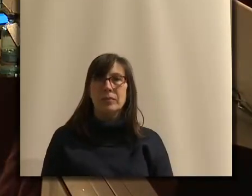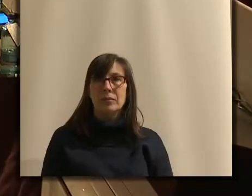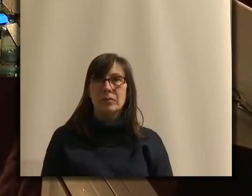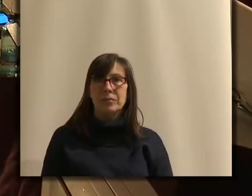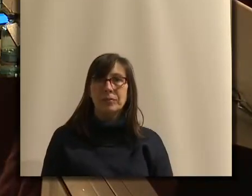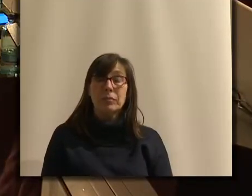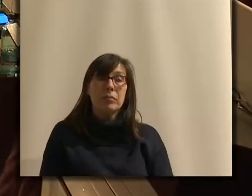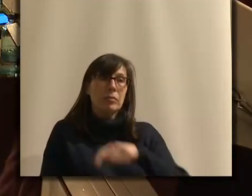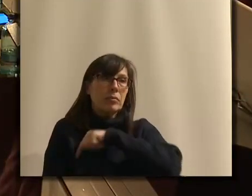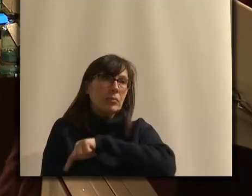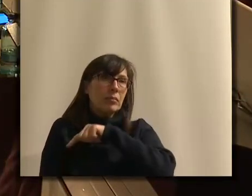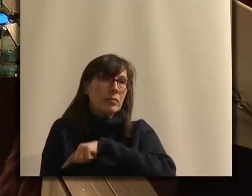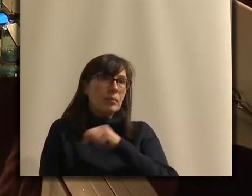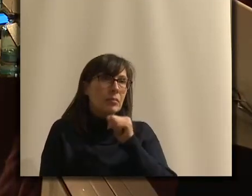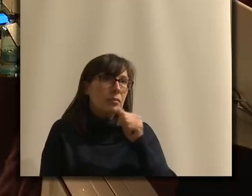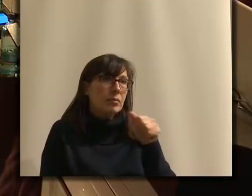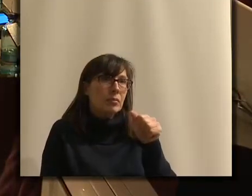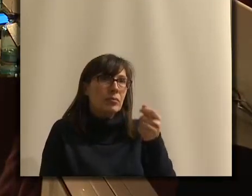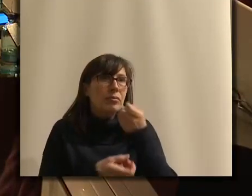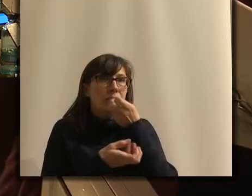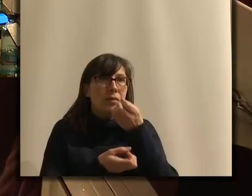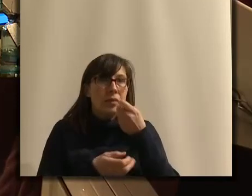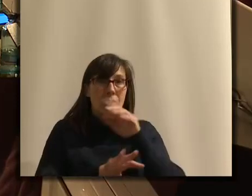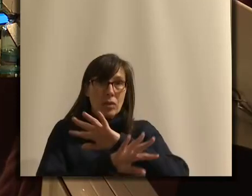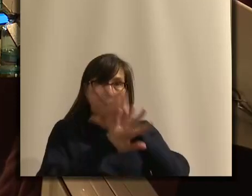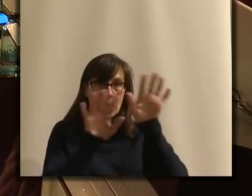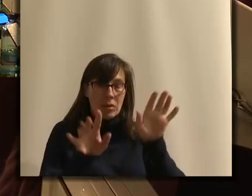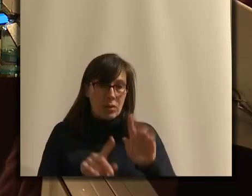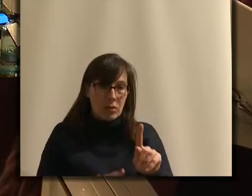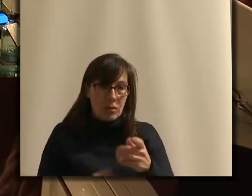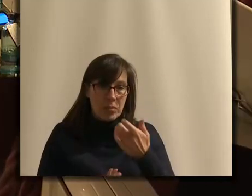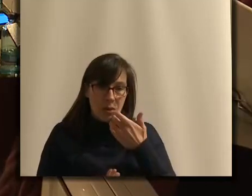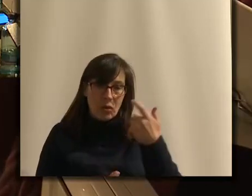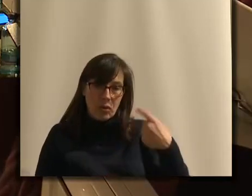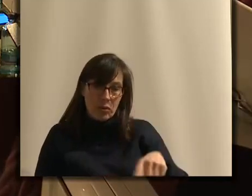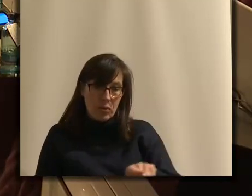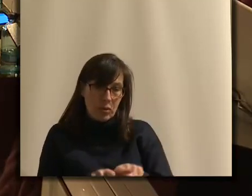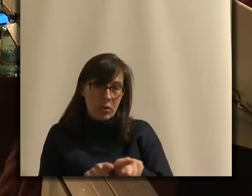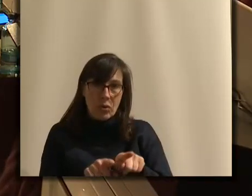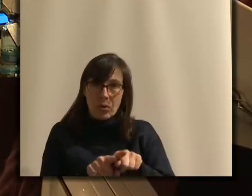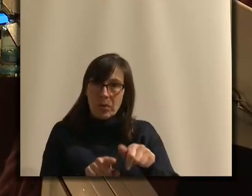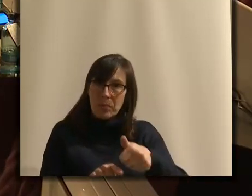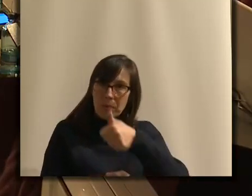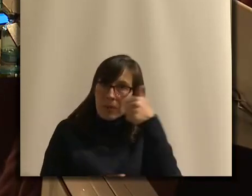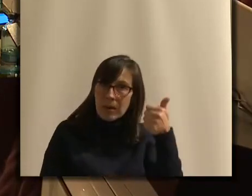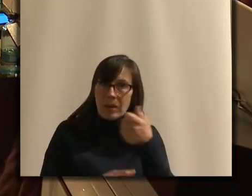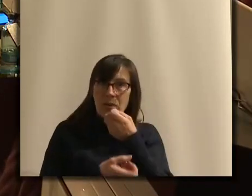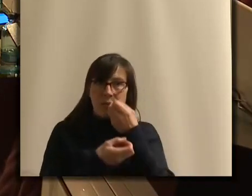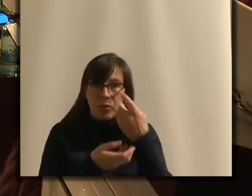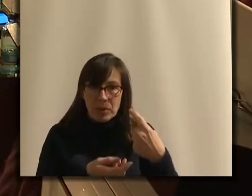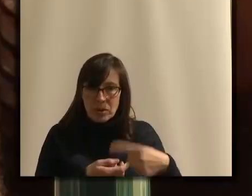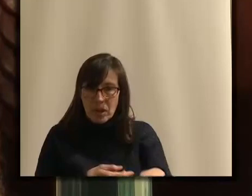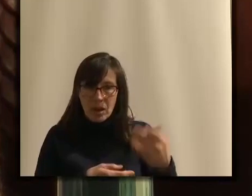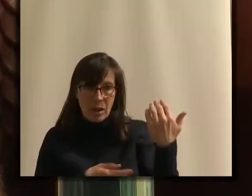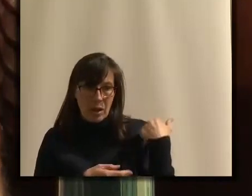Em sap greu, una mica el retret, potser la informació no ha arribat com d'allò, però ja tillada una cosa, potser primer hem de posar una mica de dubte i si ha fallat la comunicació no